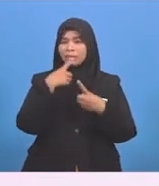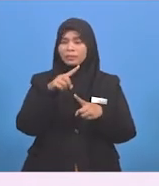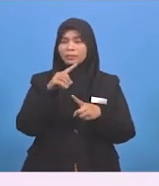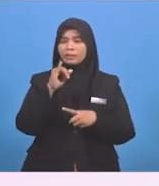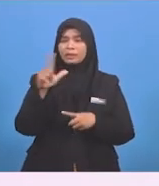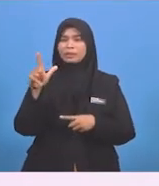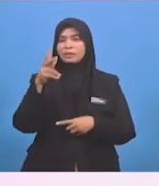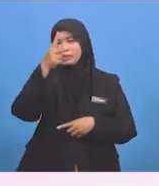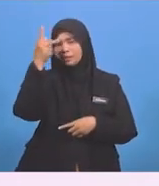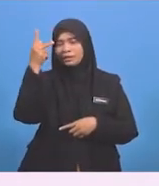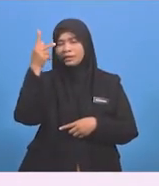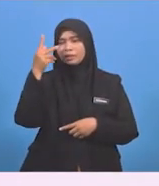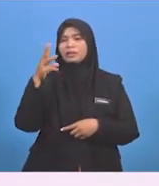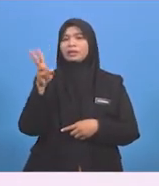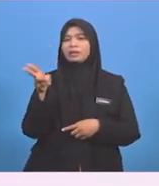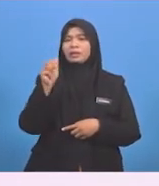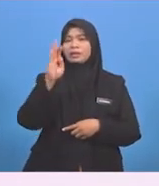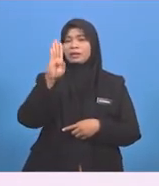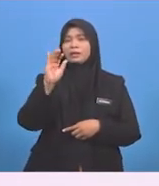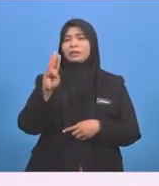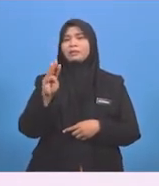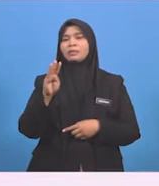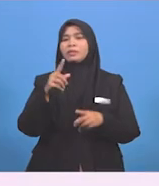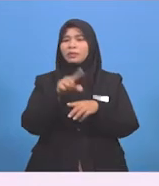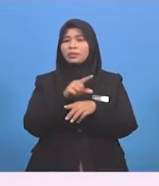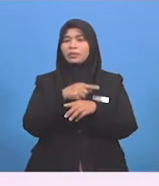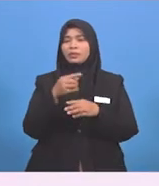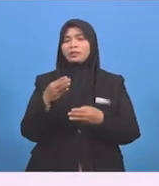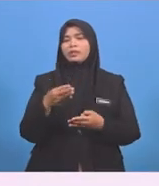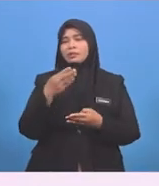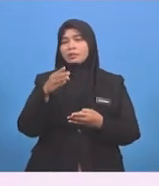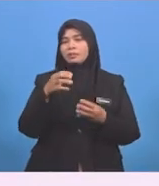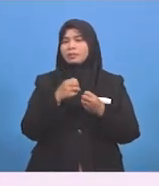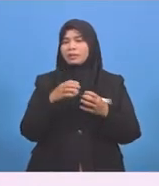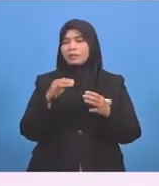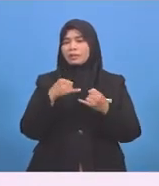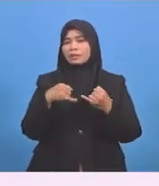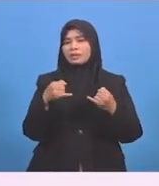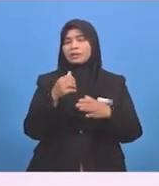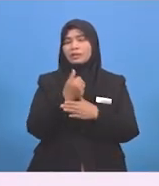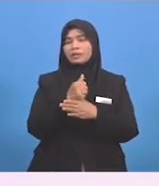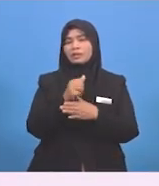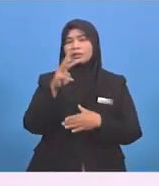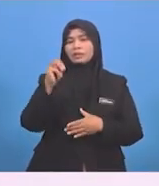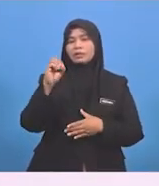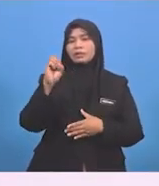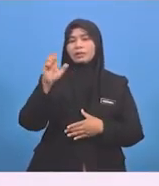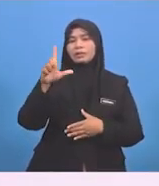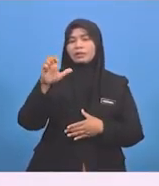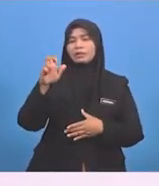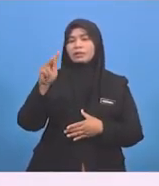Jawapannya adalah kerana haba yang diserap digunakan bagi memecahkan ikatan antara